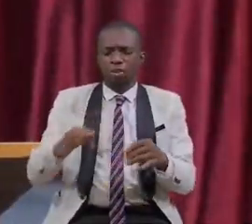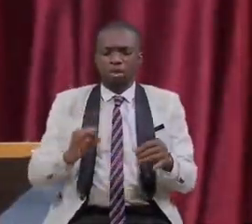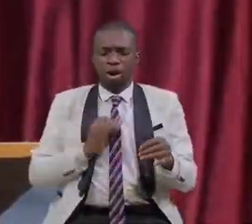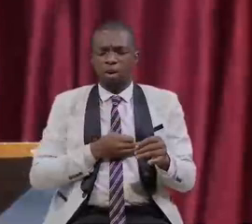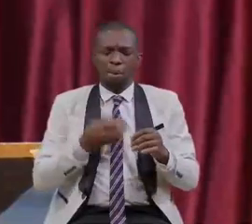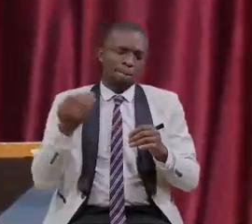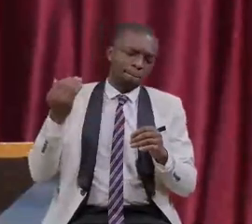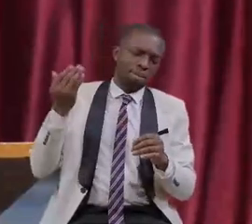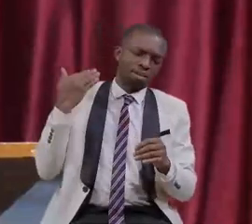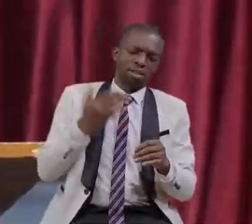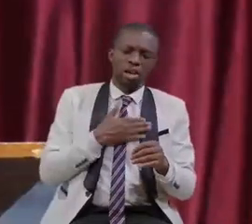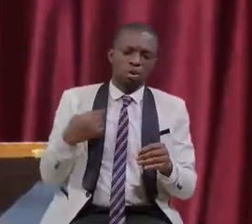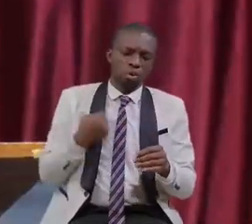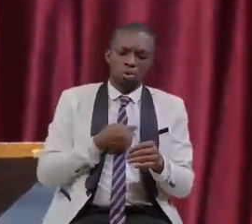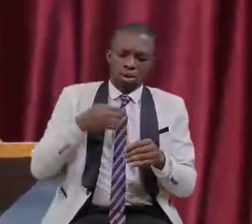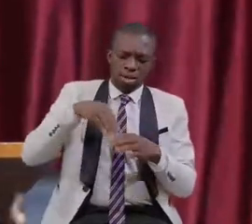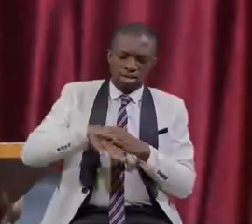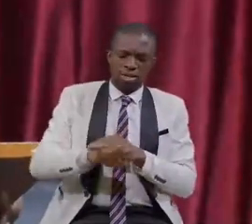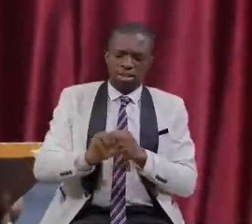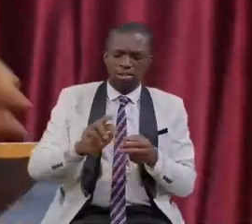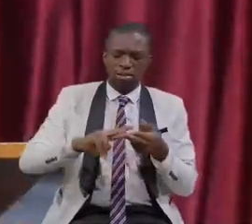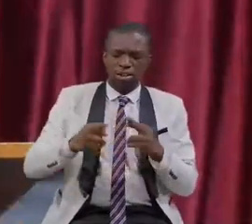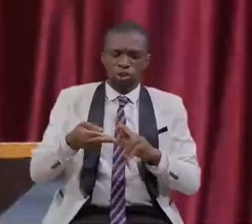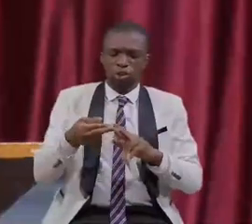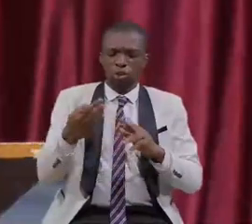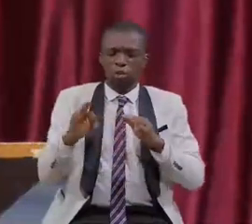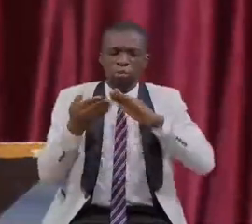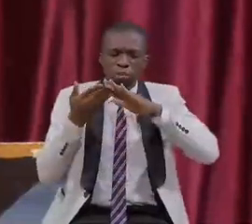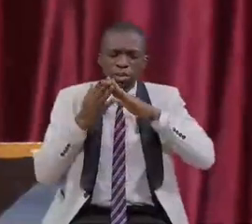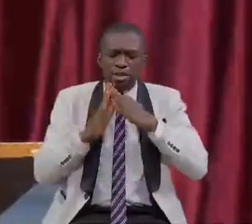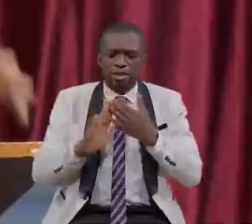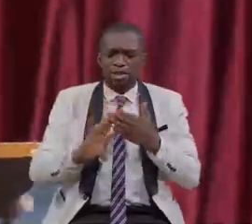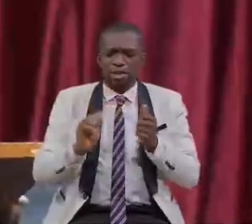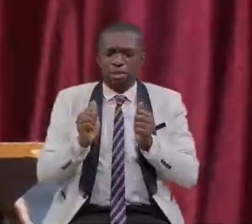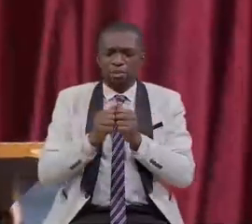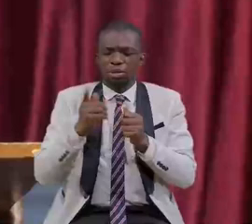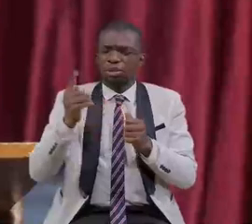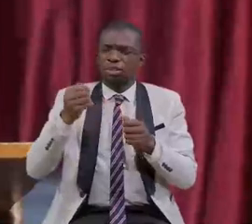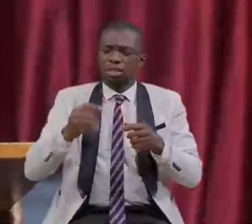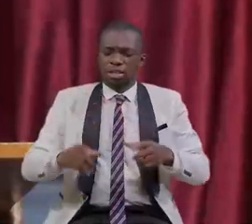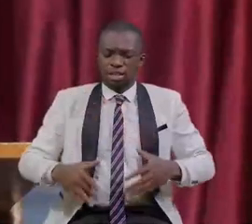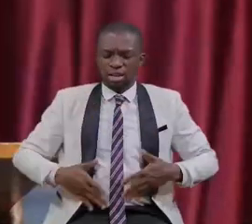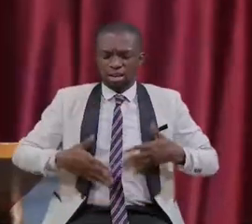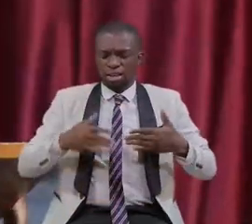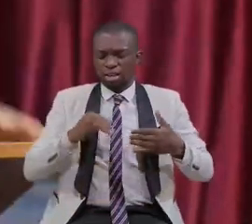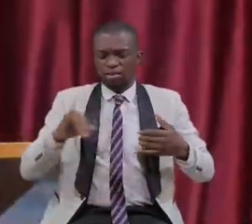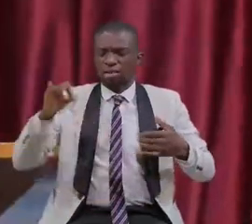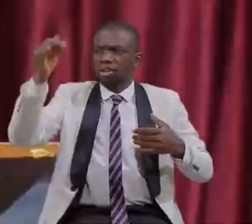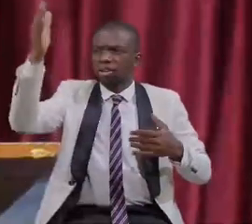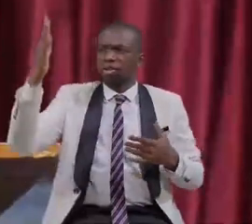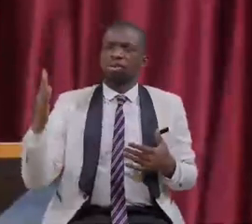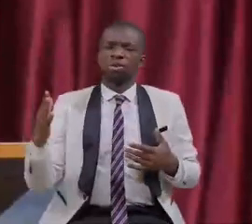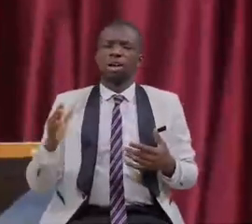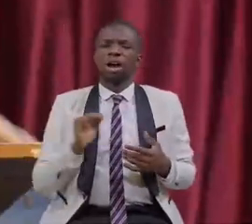et nous venons à la relation de la paix avec le Dieu vivant. Notre paix qui est